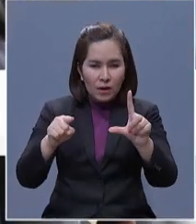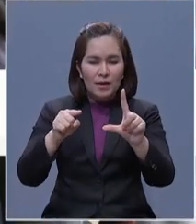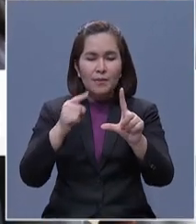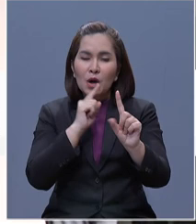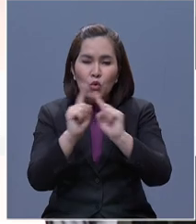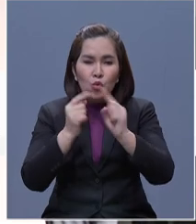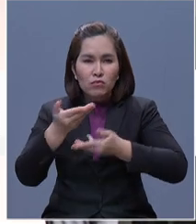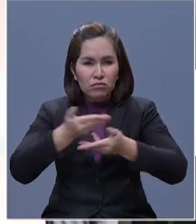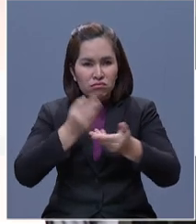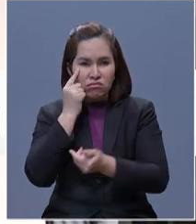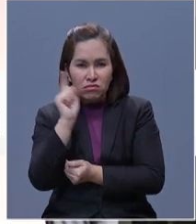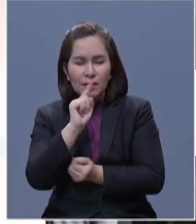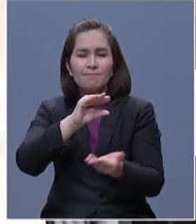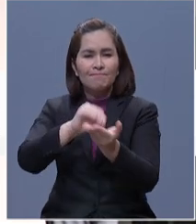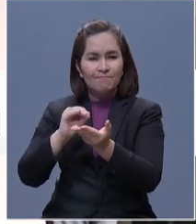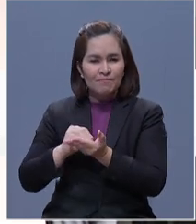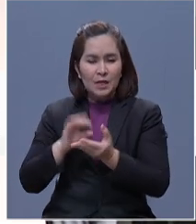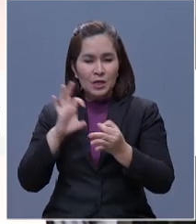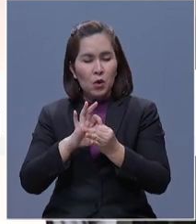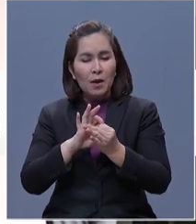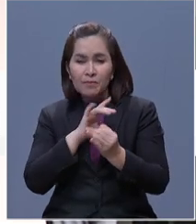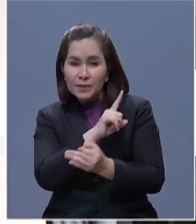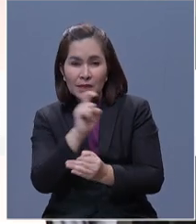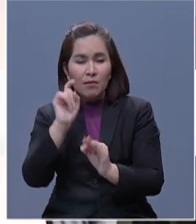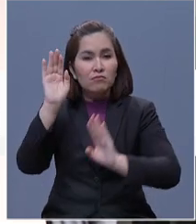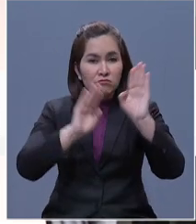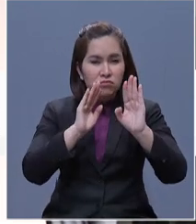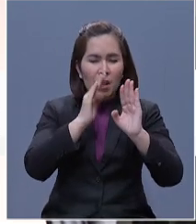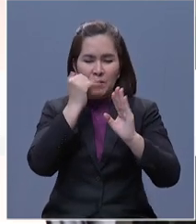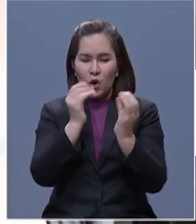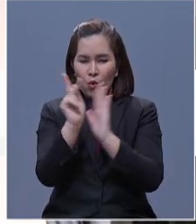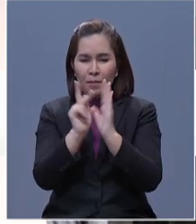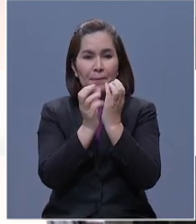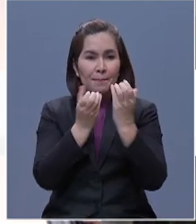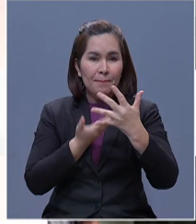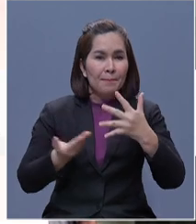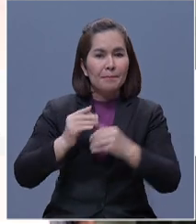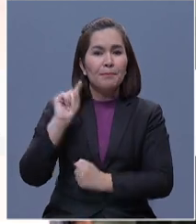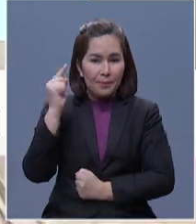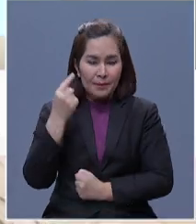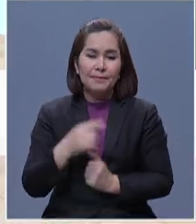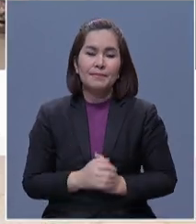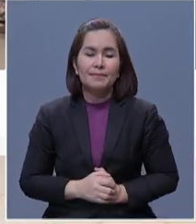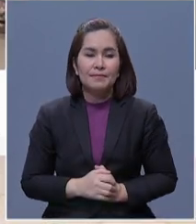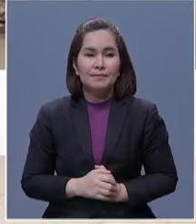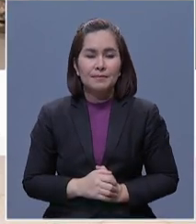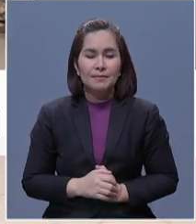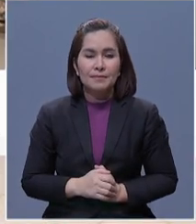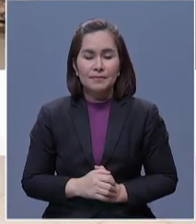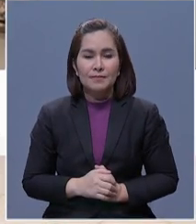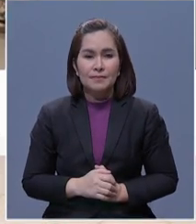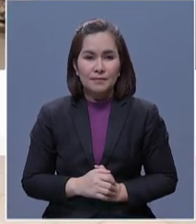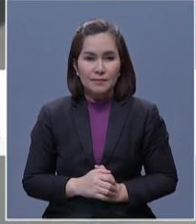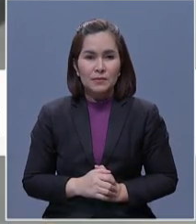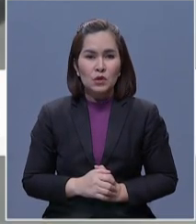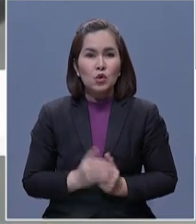แล้วก็รับฟังความคิดเห็นเกี่ยวกับการจัดทำประชามติเพื่อยกร่างรัฐธรรมนูญฉบับใหม่เนี่ยนะครับคุณภูมิธรรมบอกว่าถือเป็นการสร้